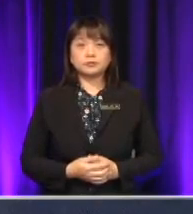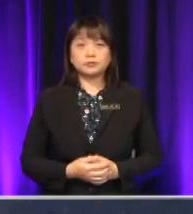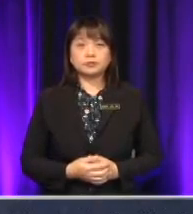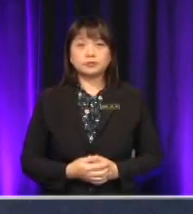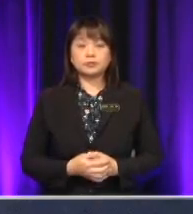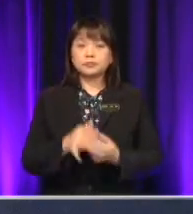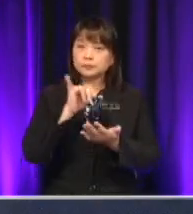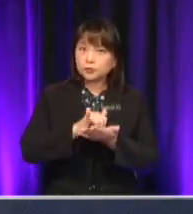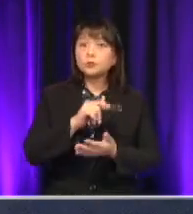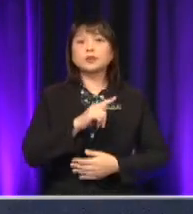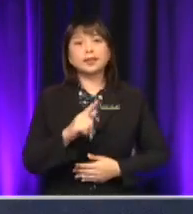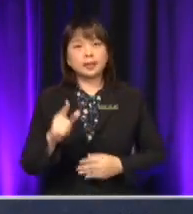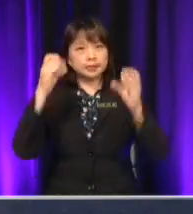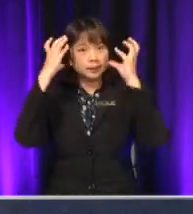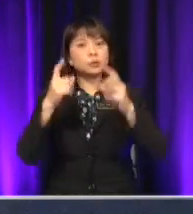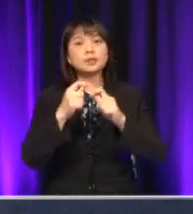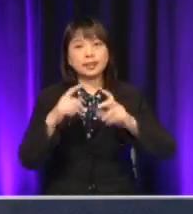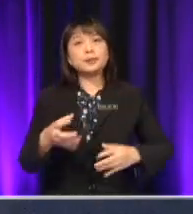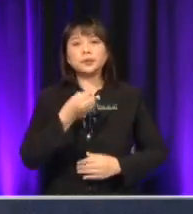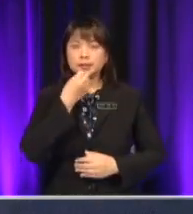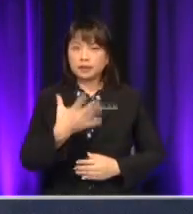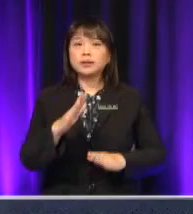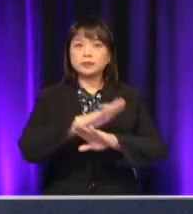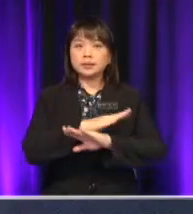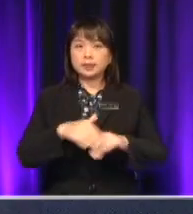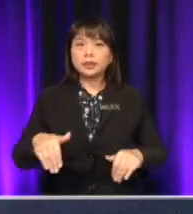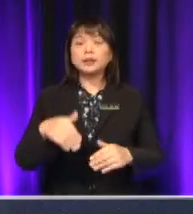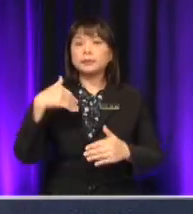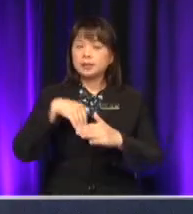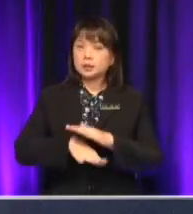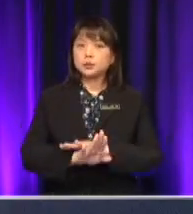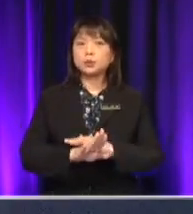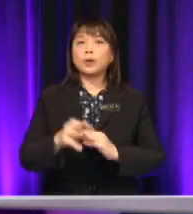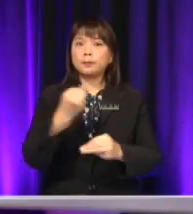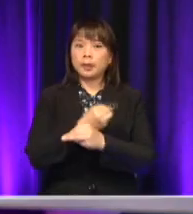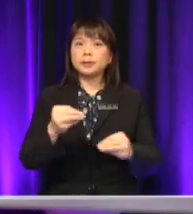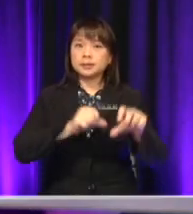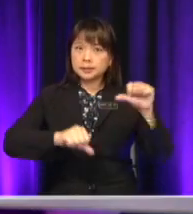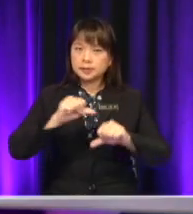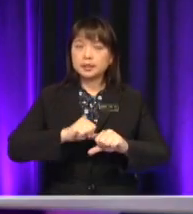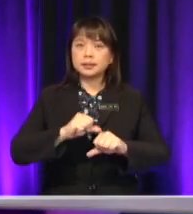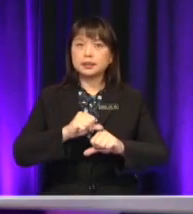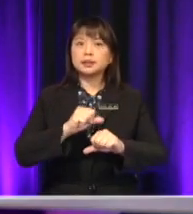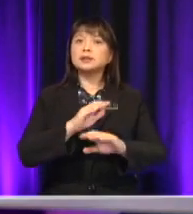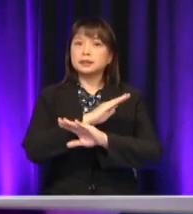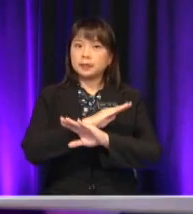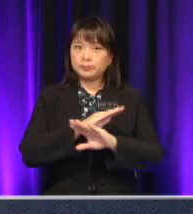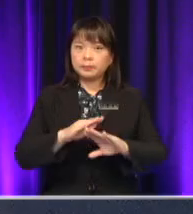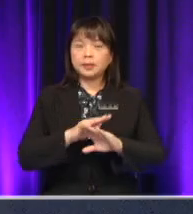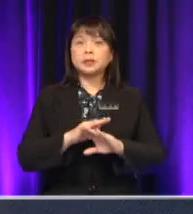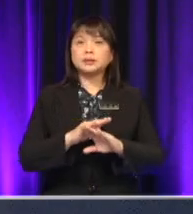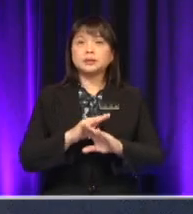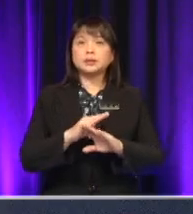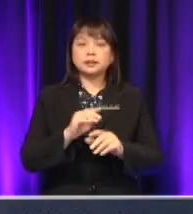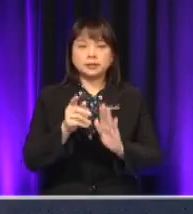Itulah tu, cikgu dah bagi tahu dah. Jangan masuk ke makmal sains tanpa kebenaran cikgu. Cikgu,